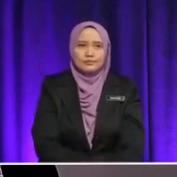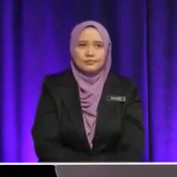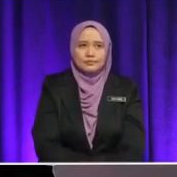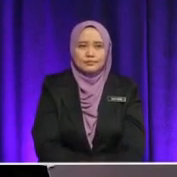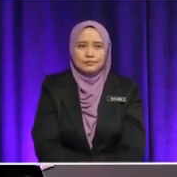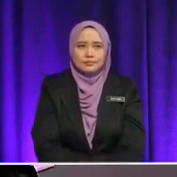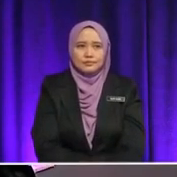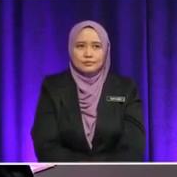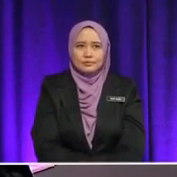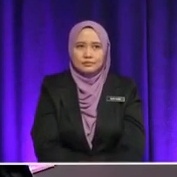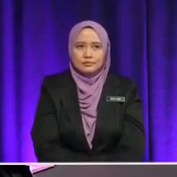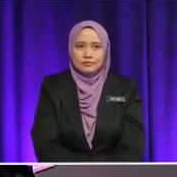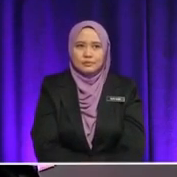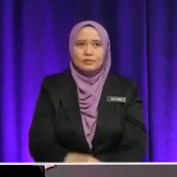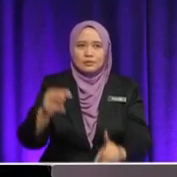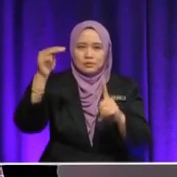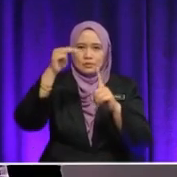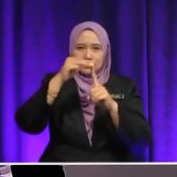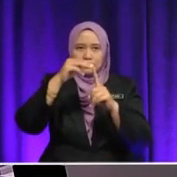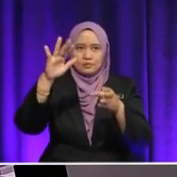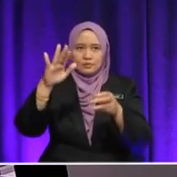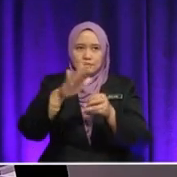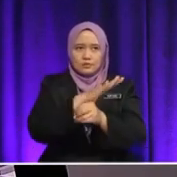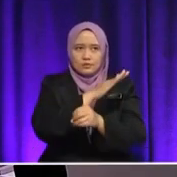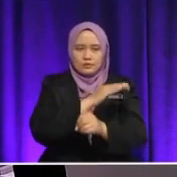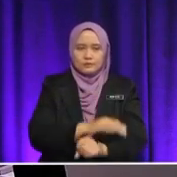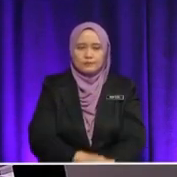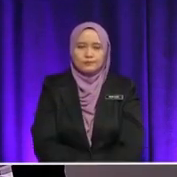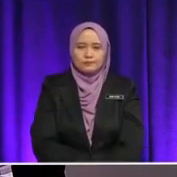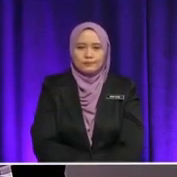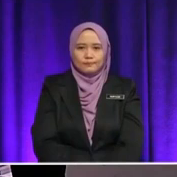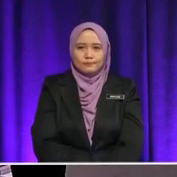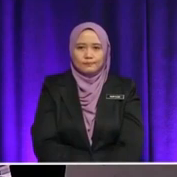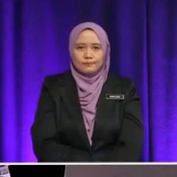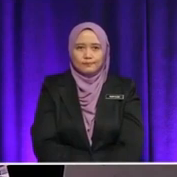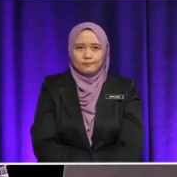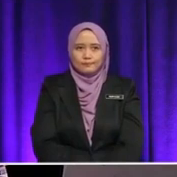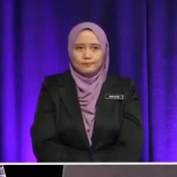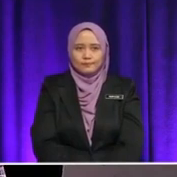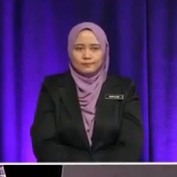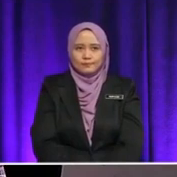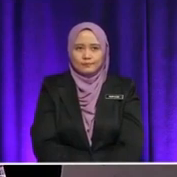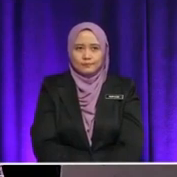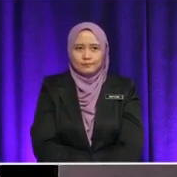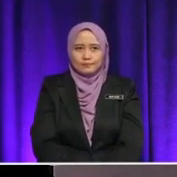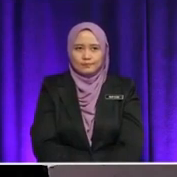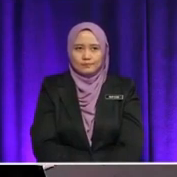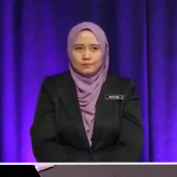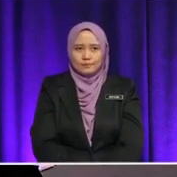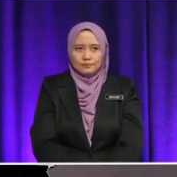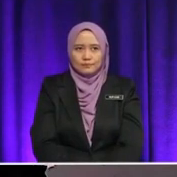saw dapat maka penuhlah ya itu GB bagi setiap Pertama gimana kali kita lihat Sule isi yang kedua